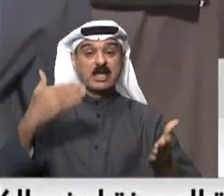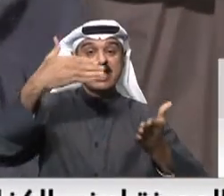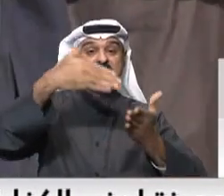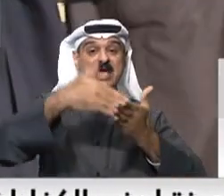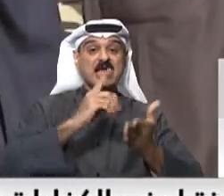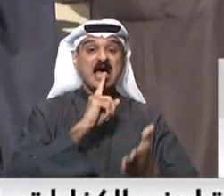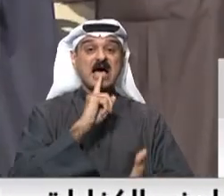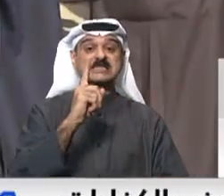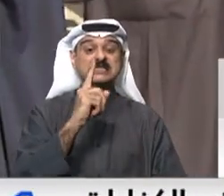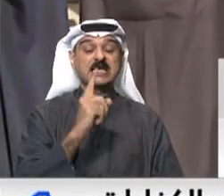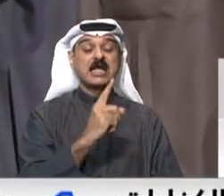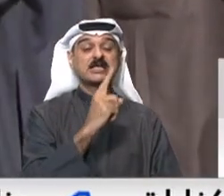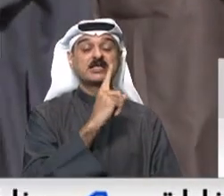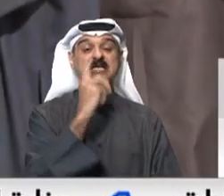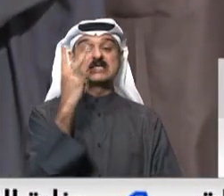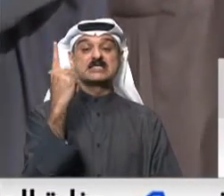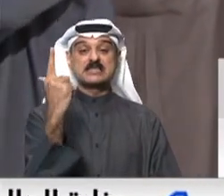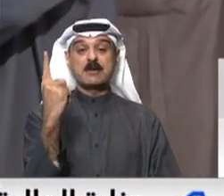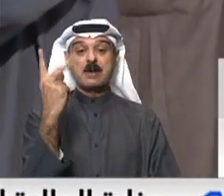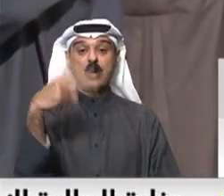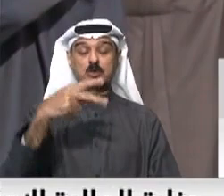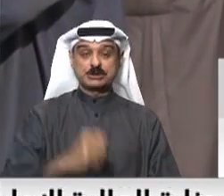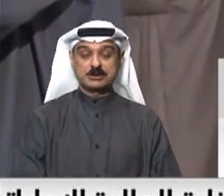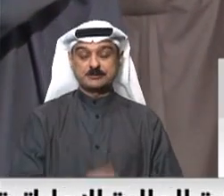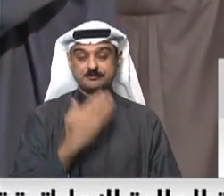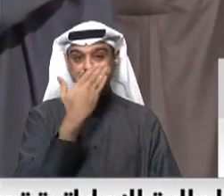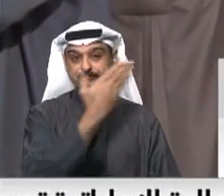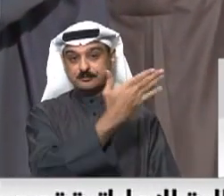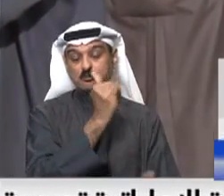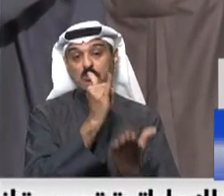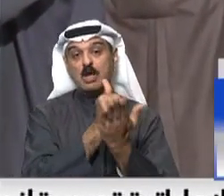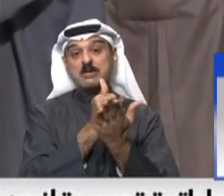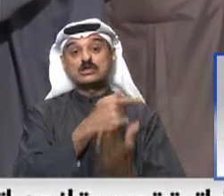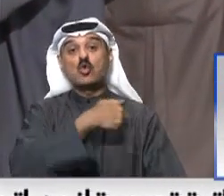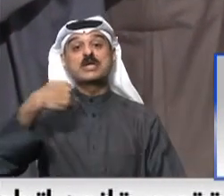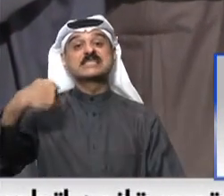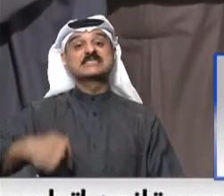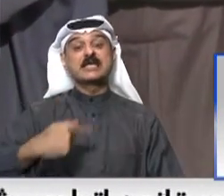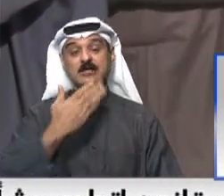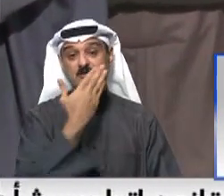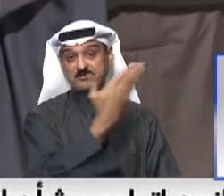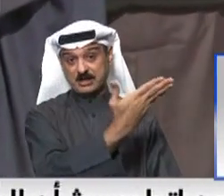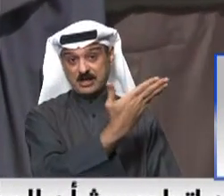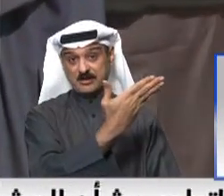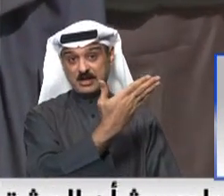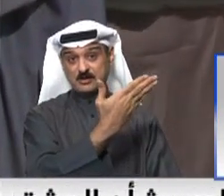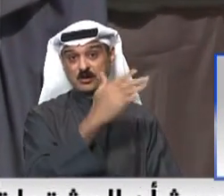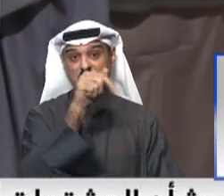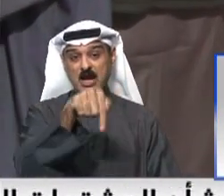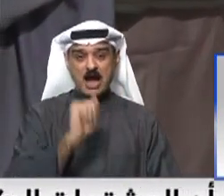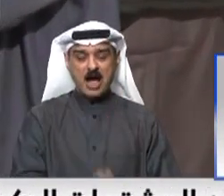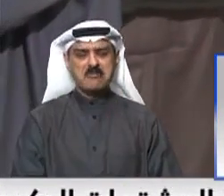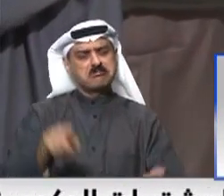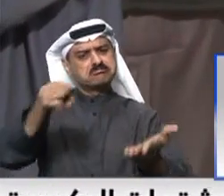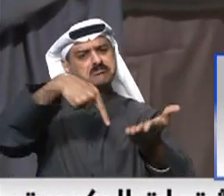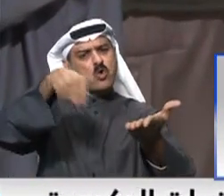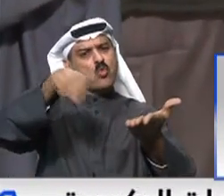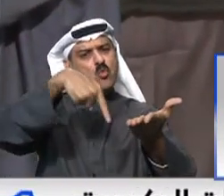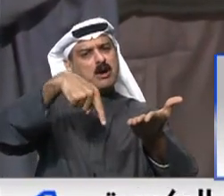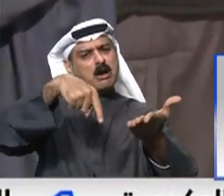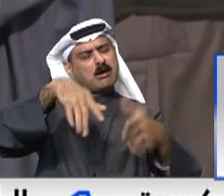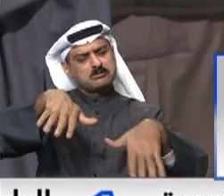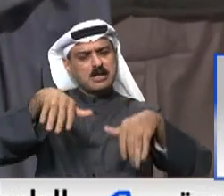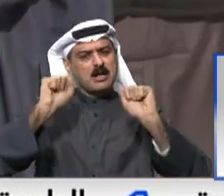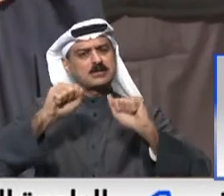مشروع الجنوب سعد العبدالله الإسكانية، لأن هذا يعتبر